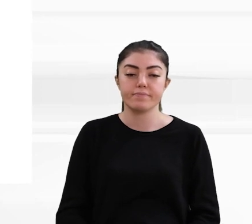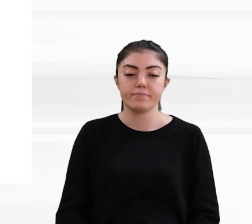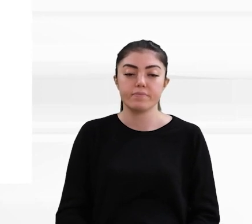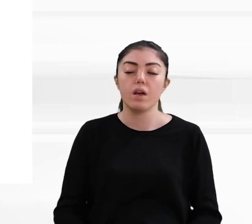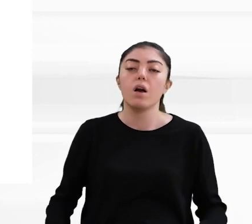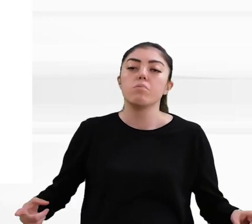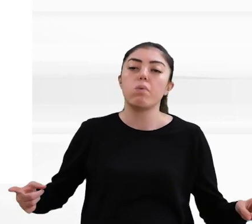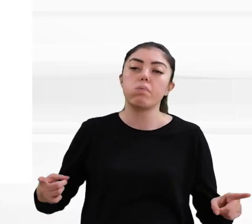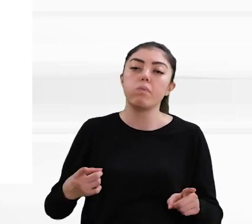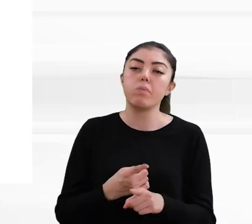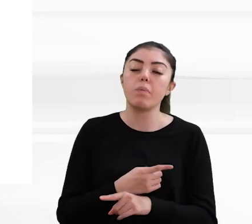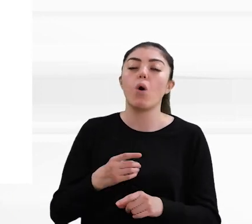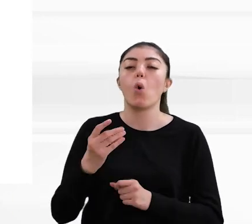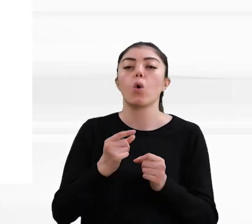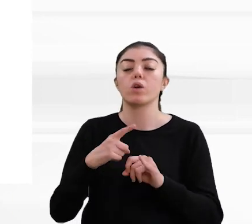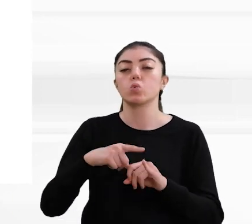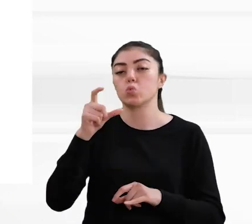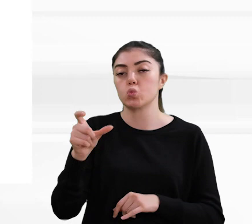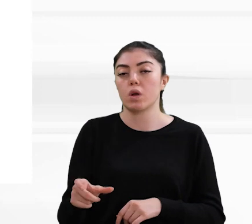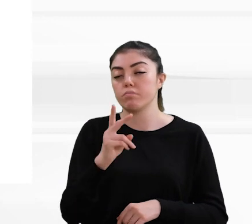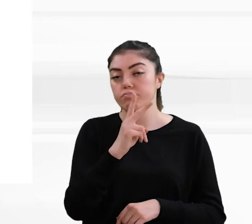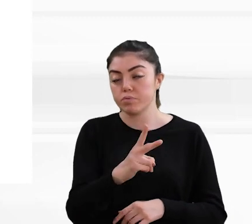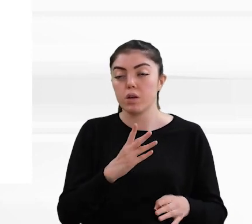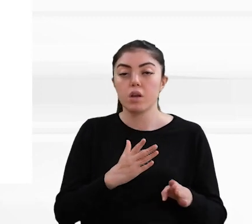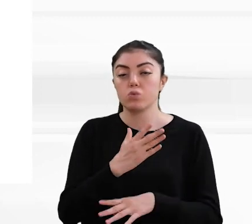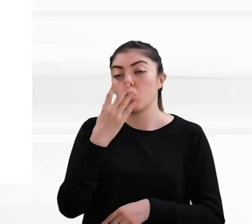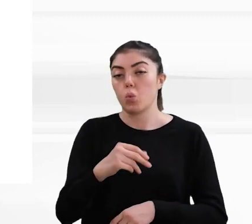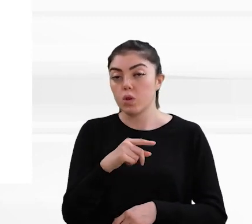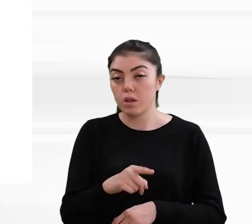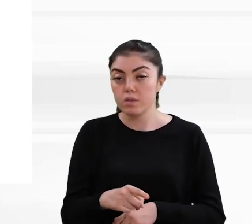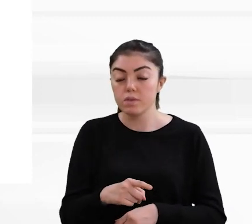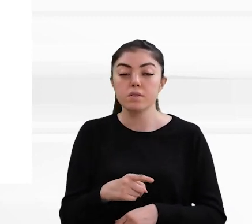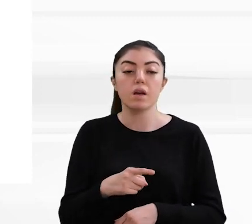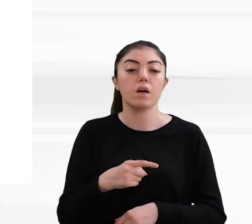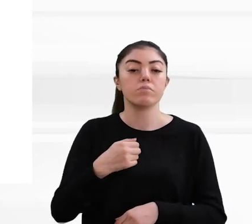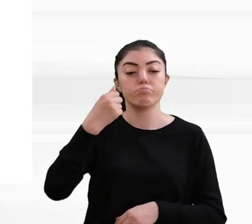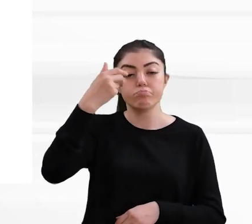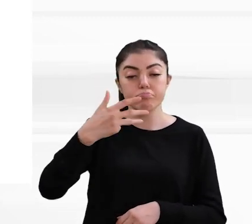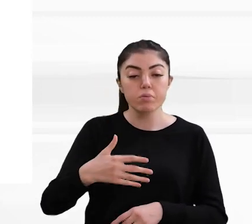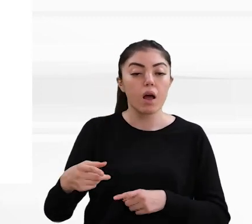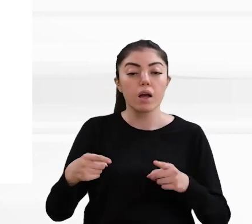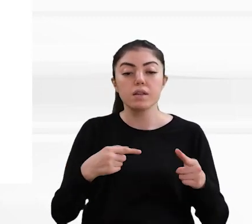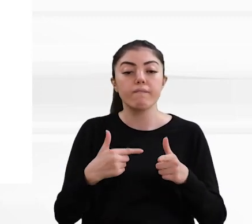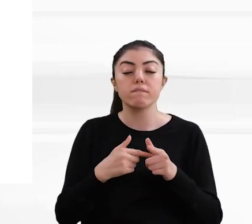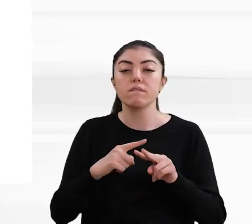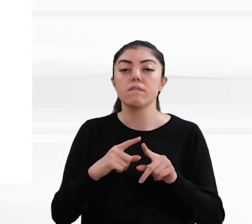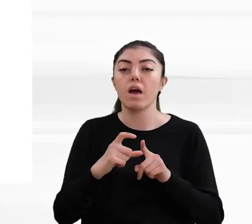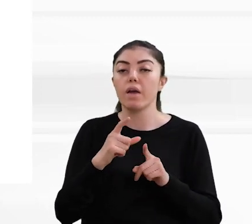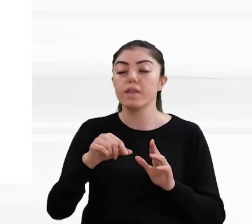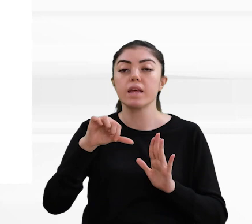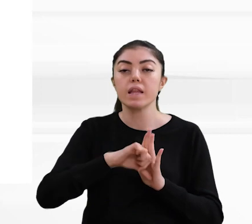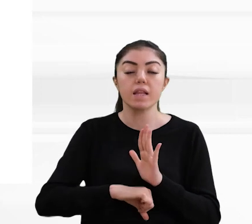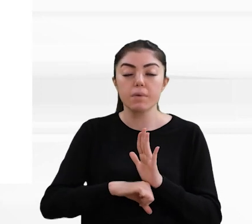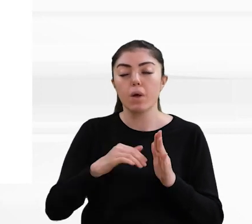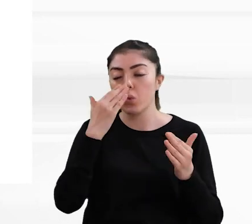36 soru çeşitli Gök ağrıyor Tek hücrede gerçekleşen olayların hangileri defa dın